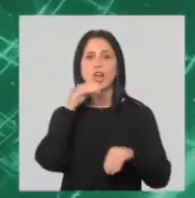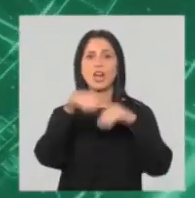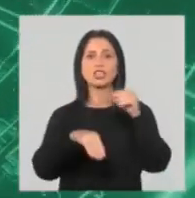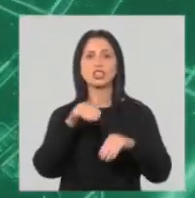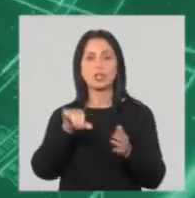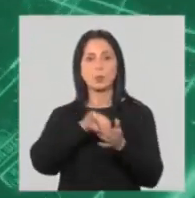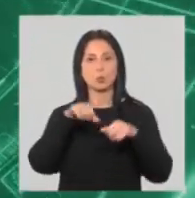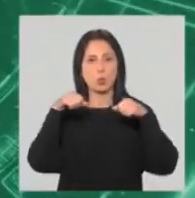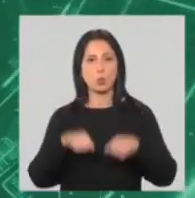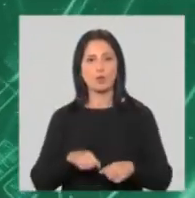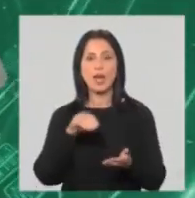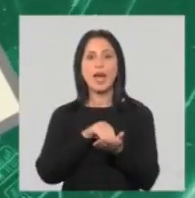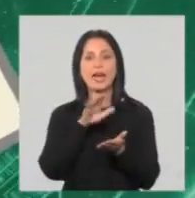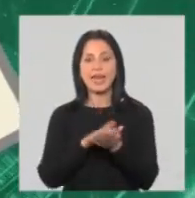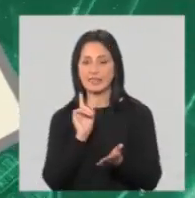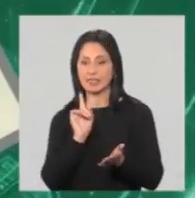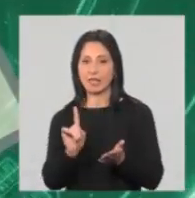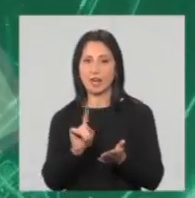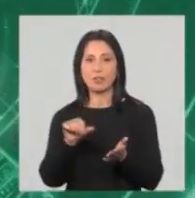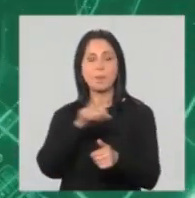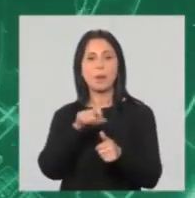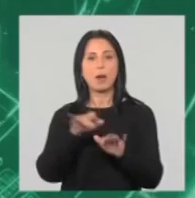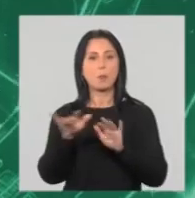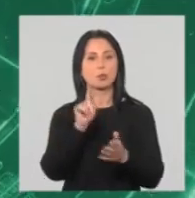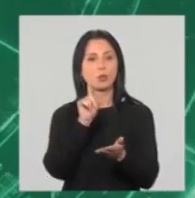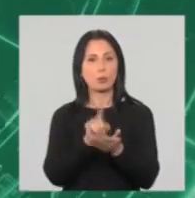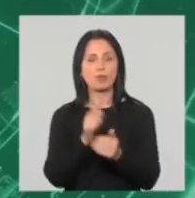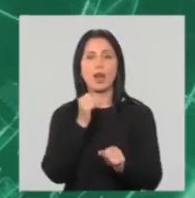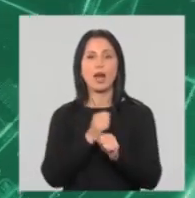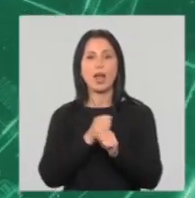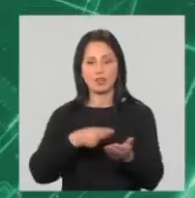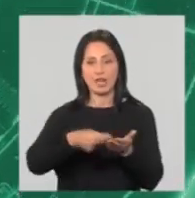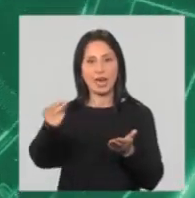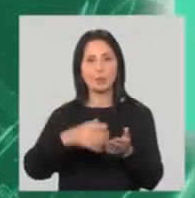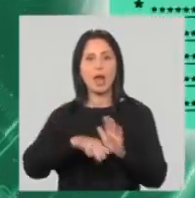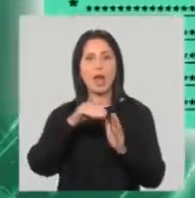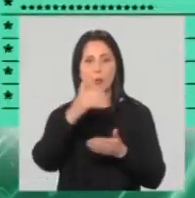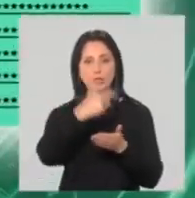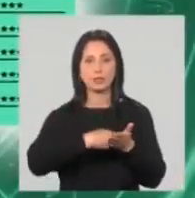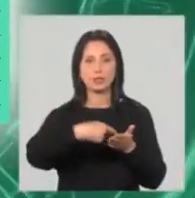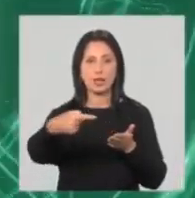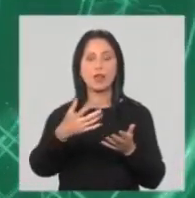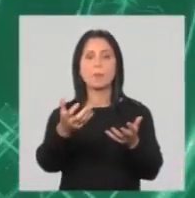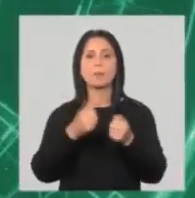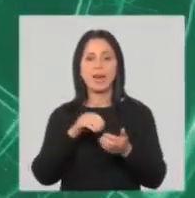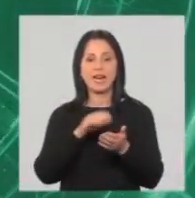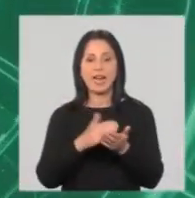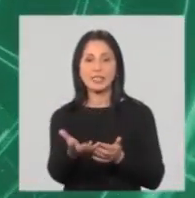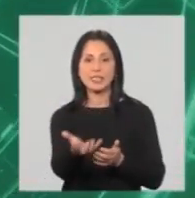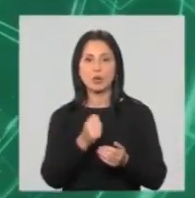Qeydiyyatçı yanında markalanma prosedurunu keçin. Seçkilər siyahısında imzanızı atın. Qeydiyyatçıdan mühür və imza ilə təsdiqlənmiş bülleteni